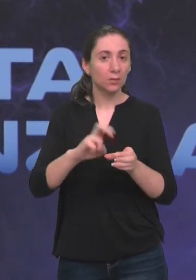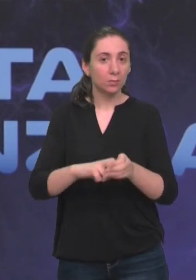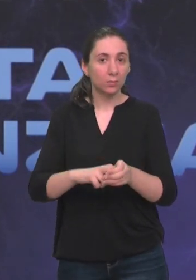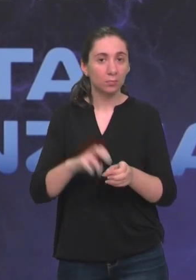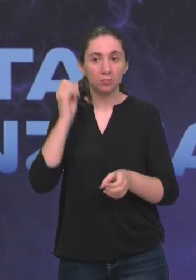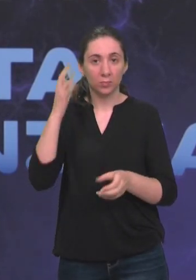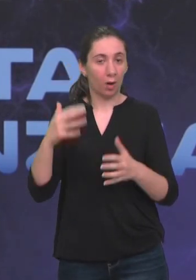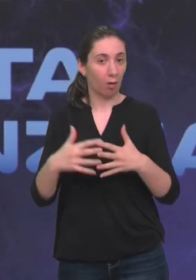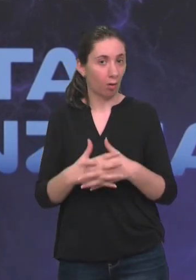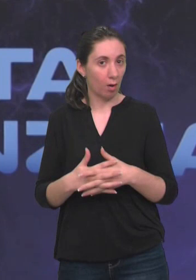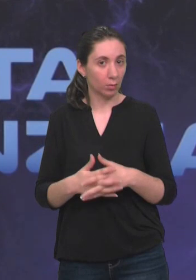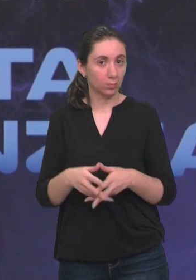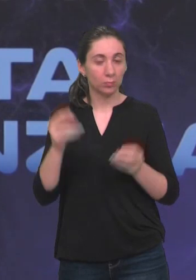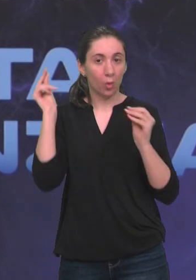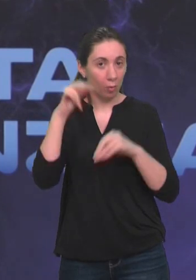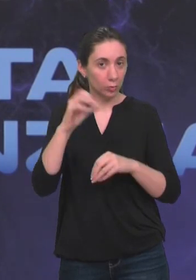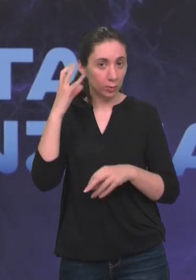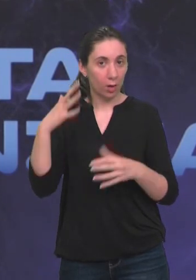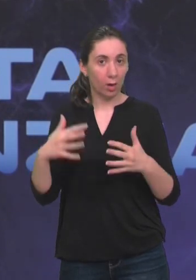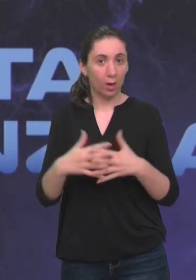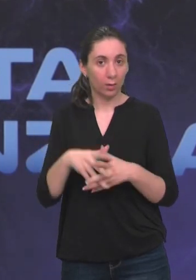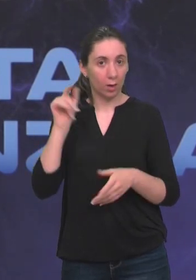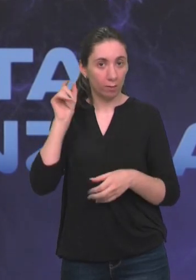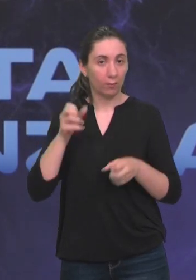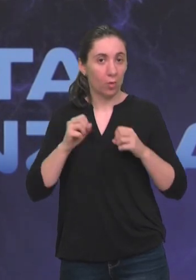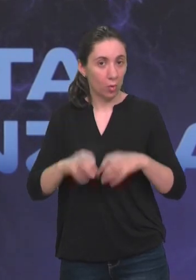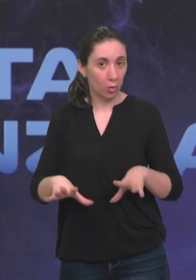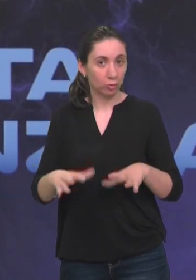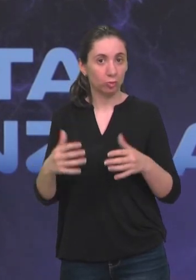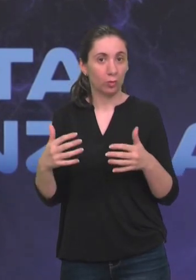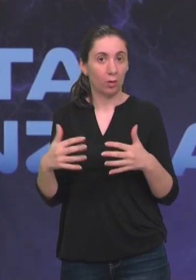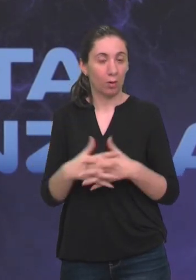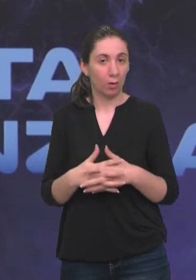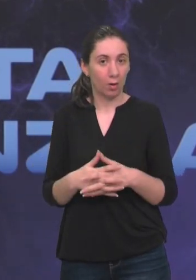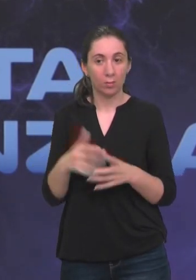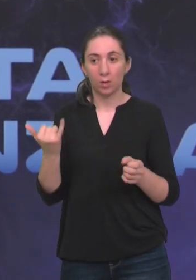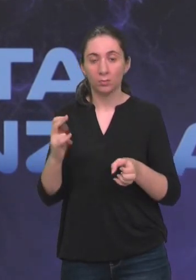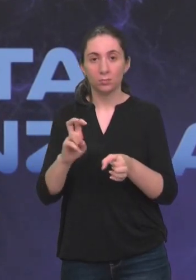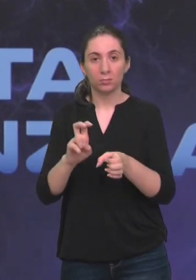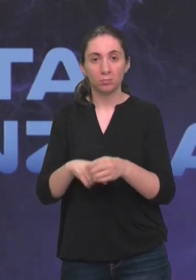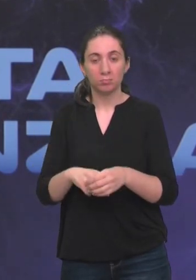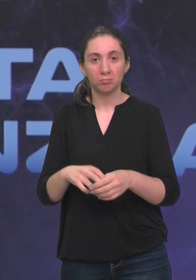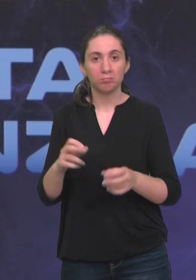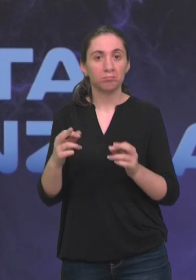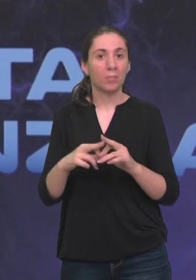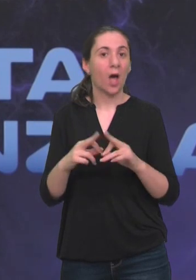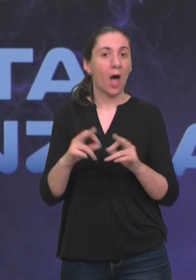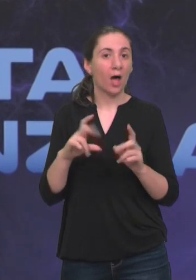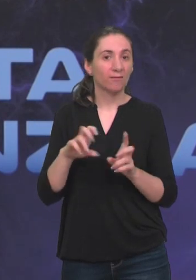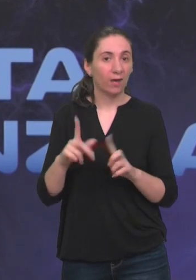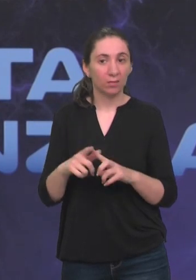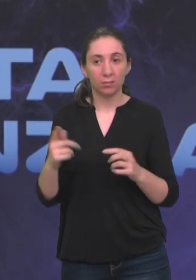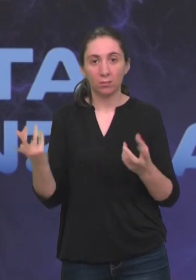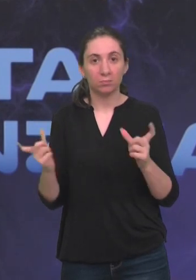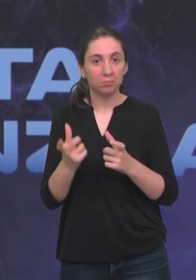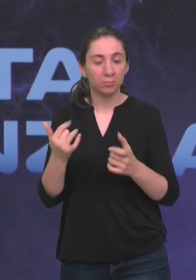danu grada, obilježavanju dana grada Karlovca, rođendana samog grada, bilo da se radi o sudjelovanju na adventu, bilo da se radi o sudjelovanju